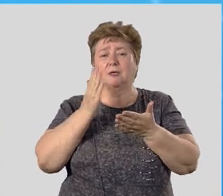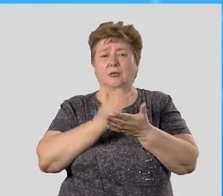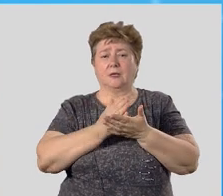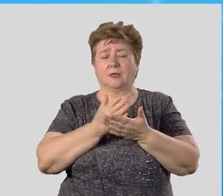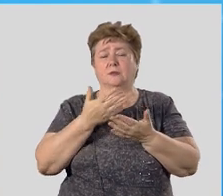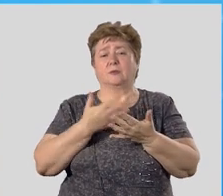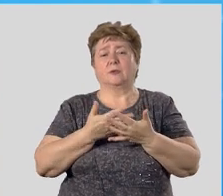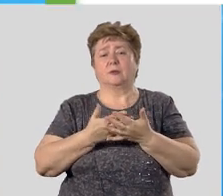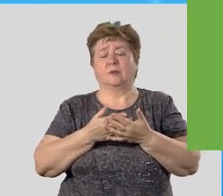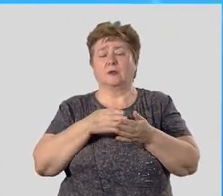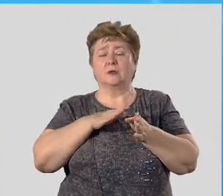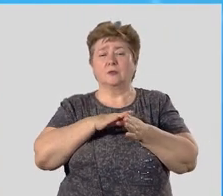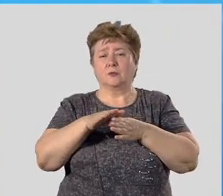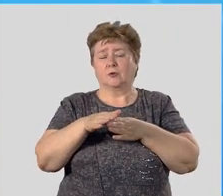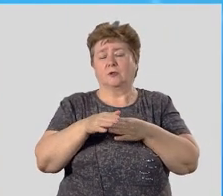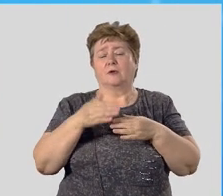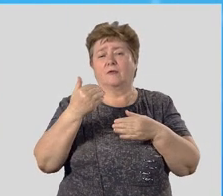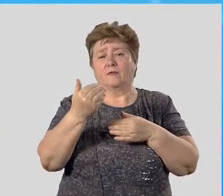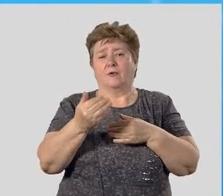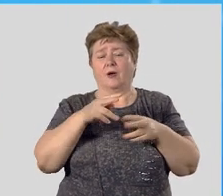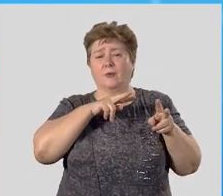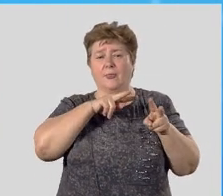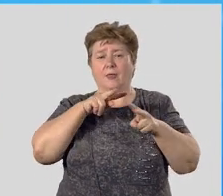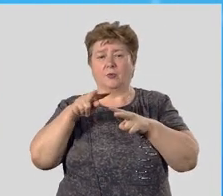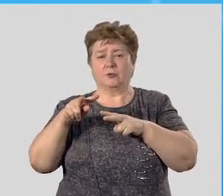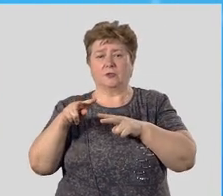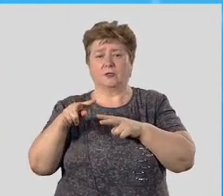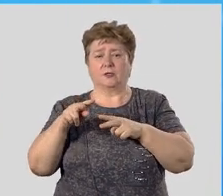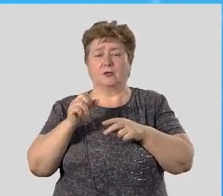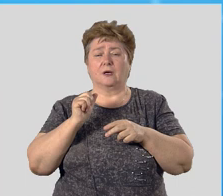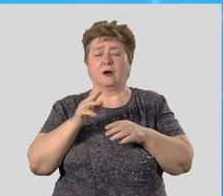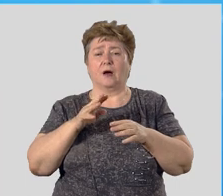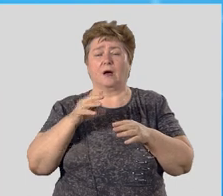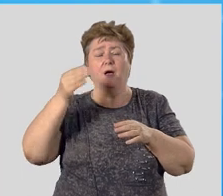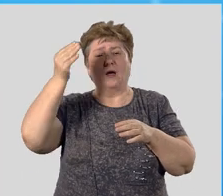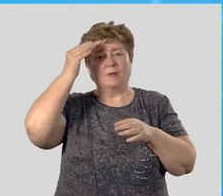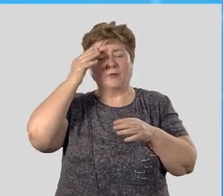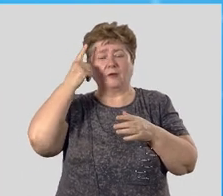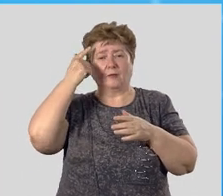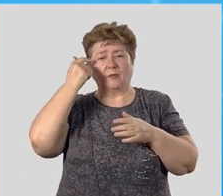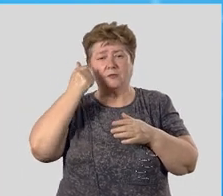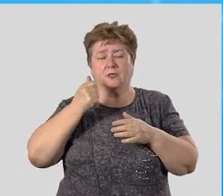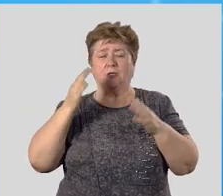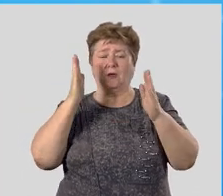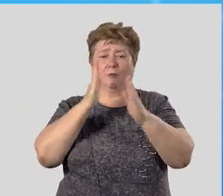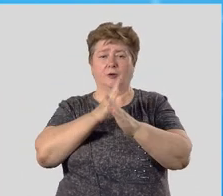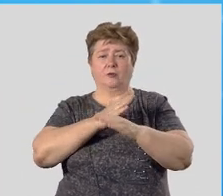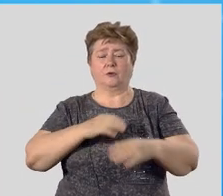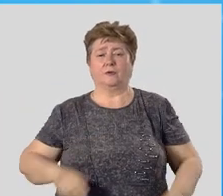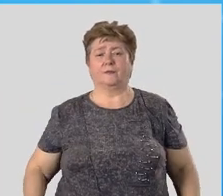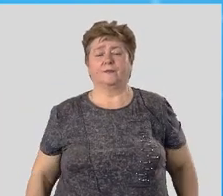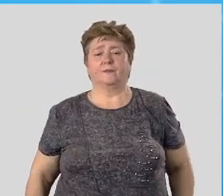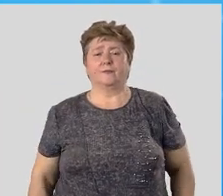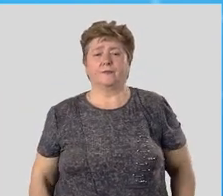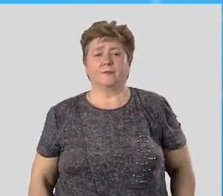есть пример использования вами наблюдения как метода познания природы.